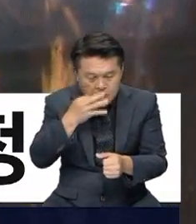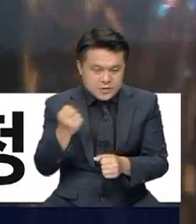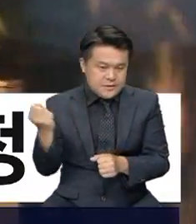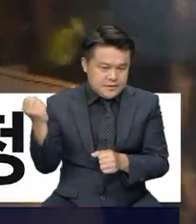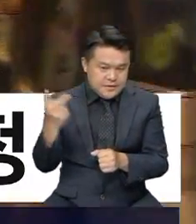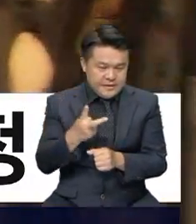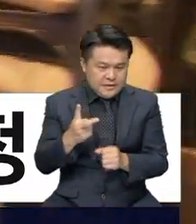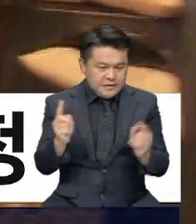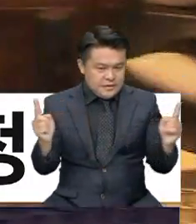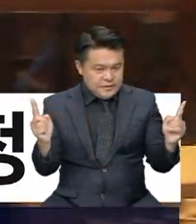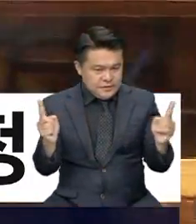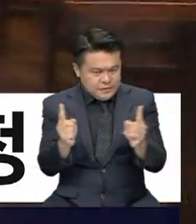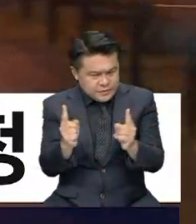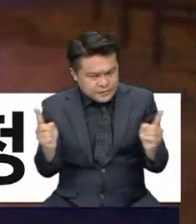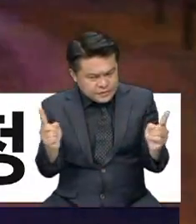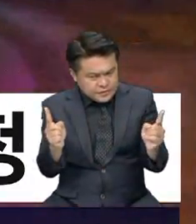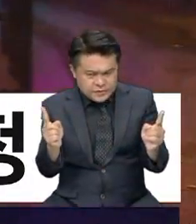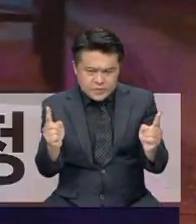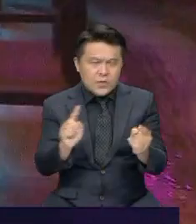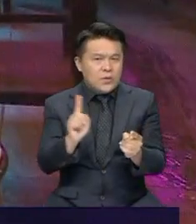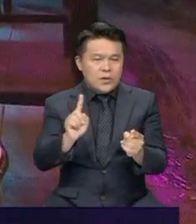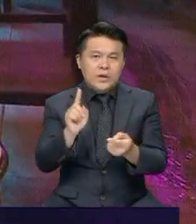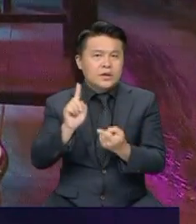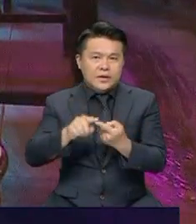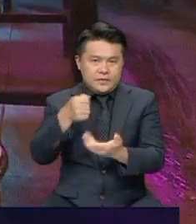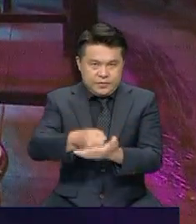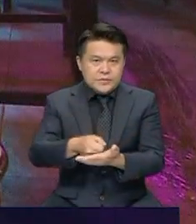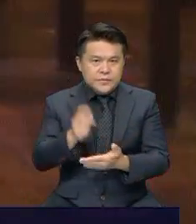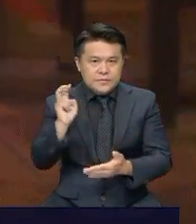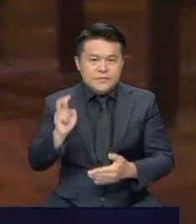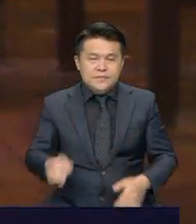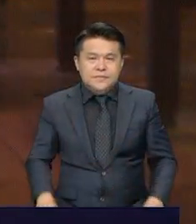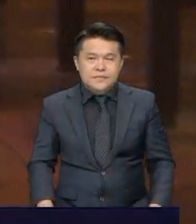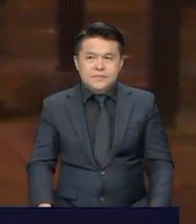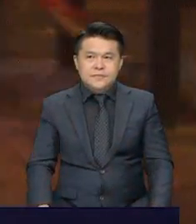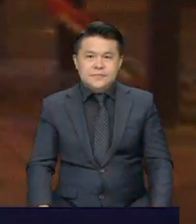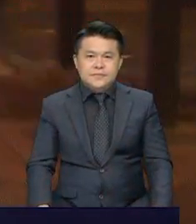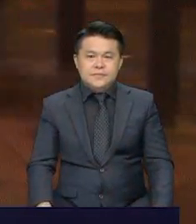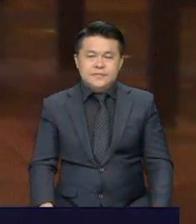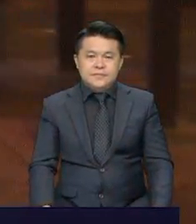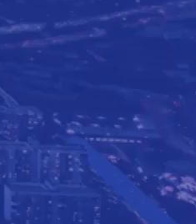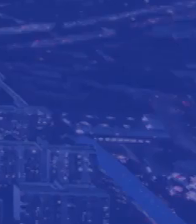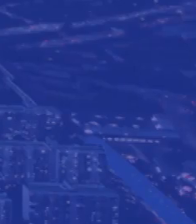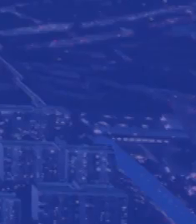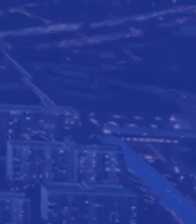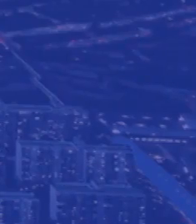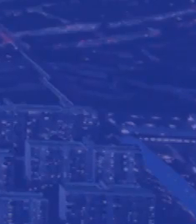안에 거리두기 단계를 다시 결정할 예정입니다. SBS 김용태입니다.